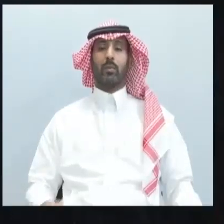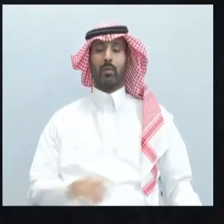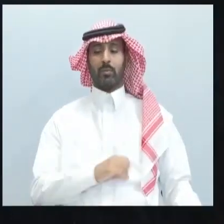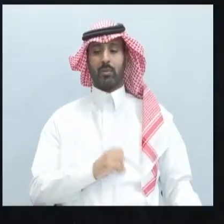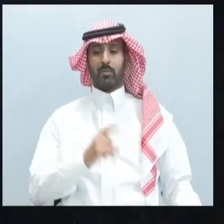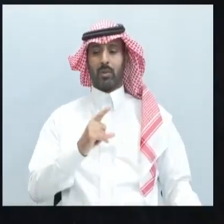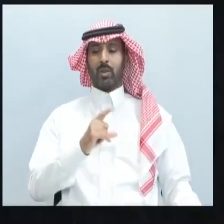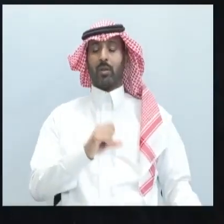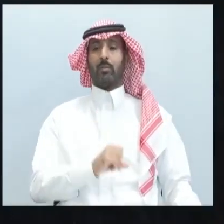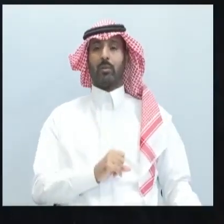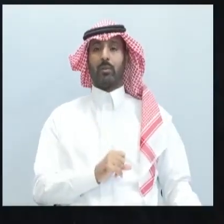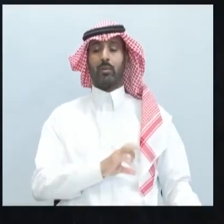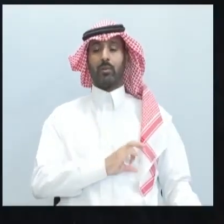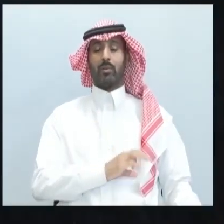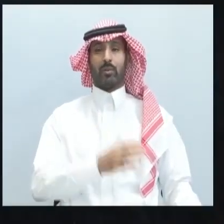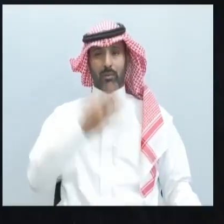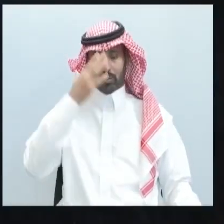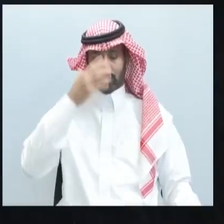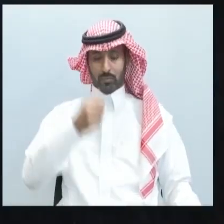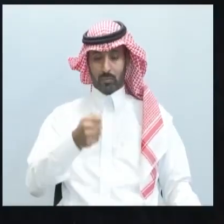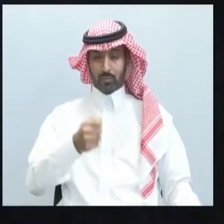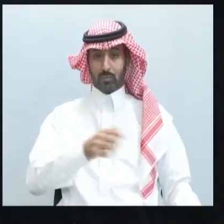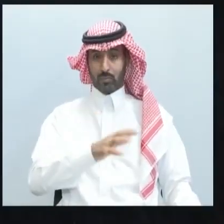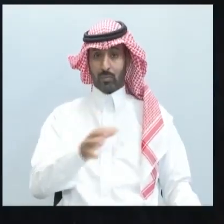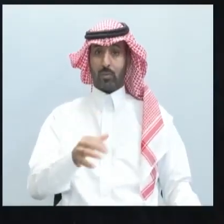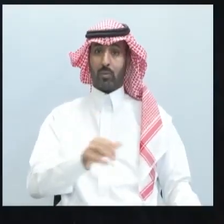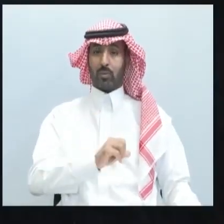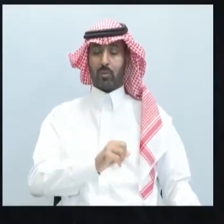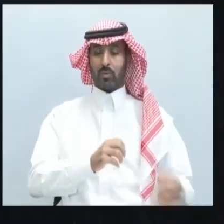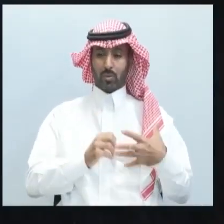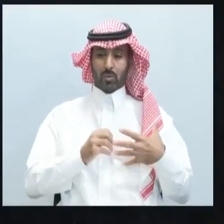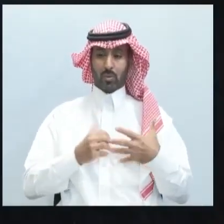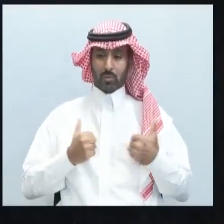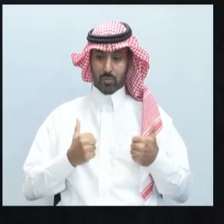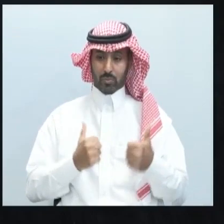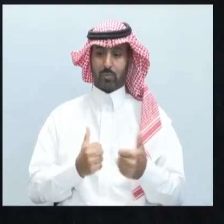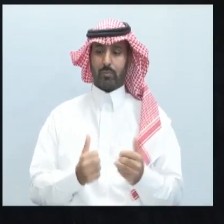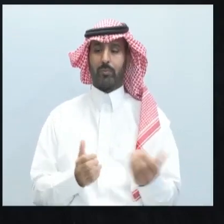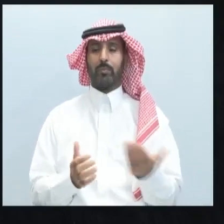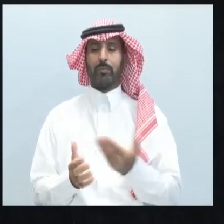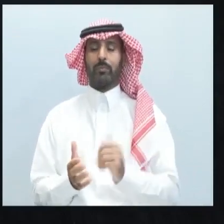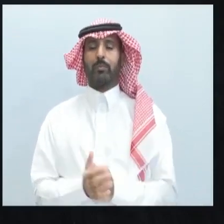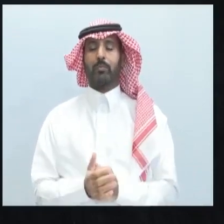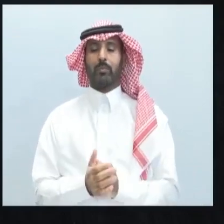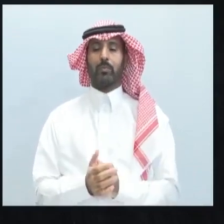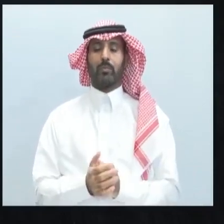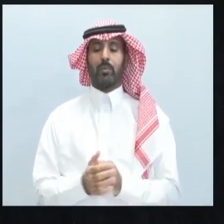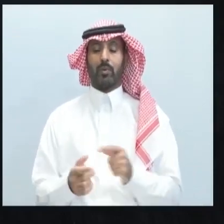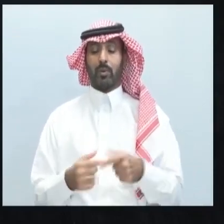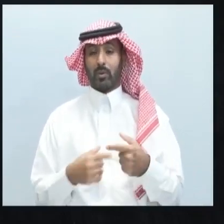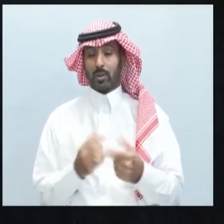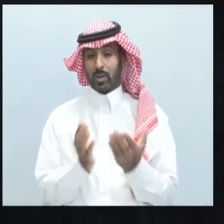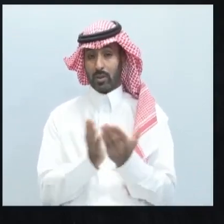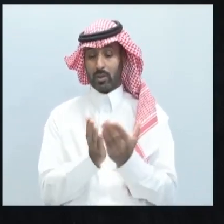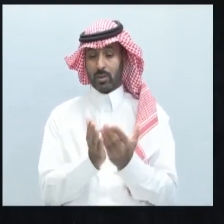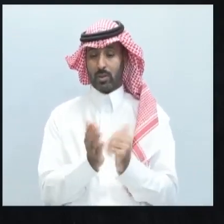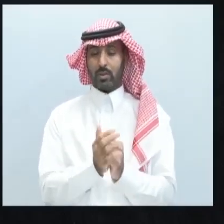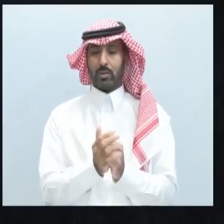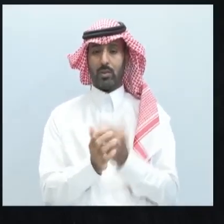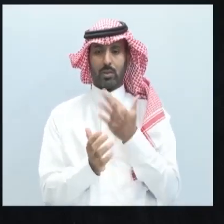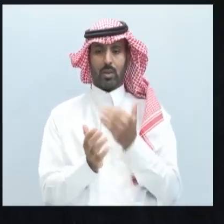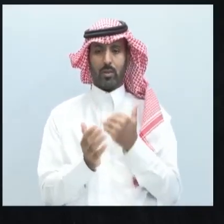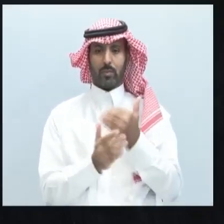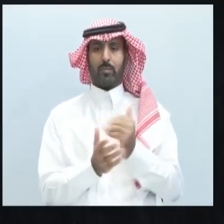بسم الله الرحمن الرحيم. السلام عليكم. How are you, students? Now, we had a very interesting lesson, which was